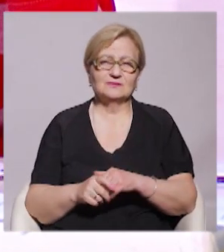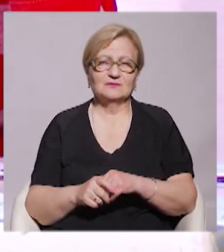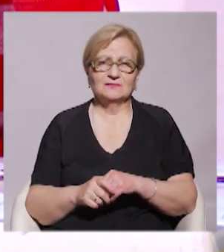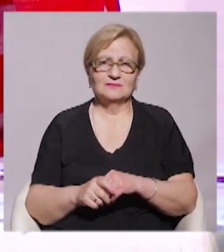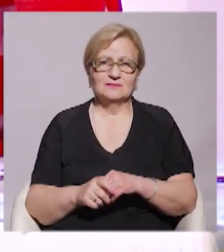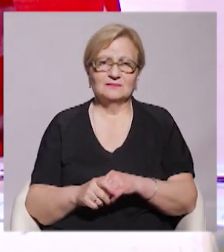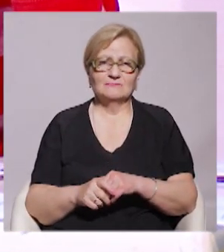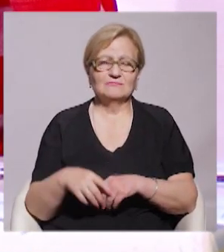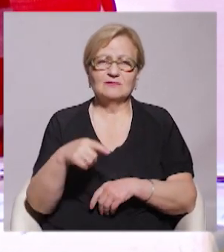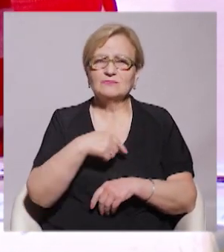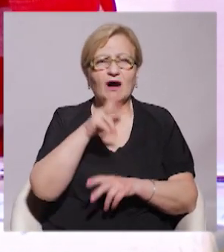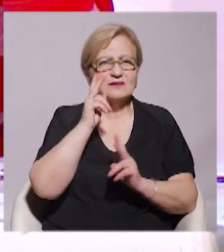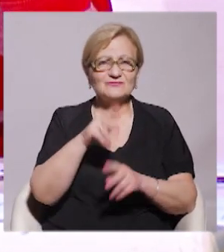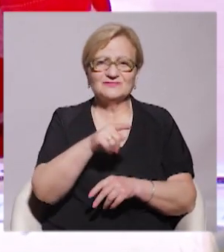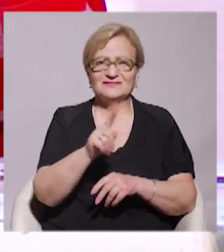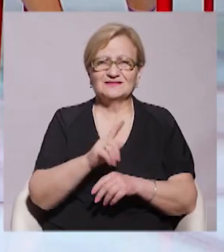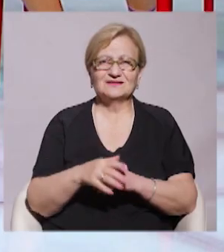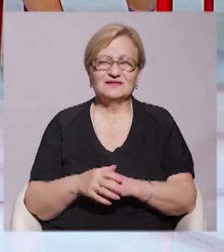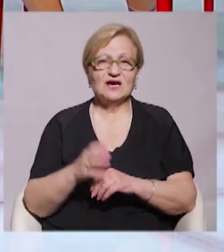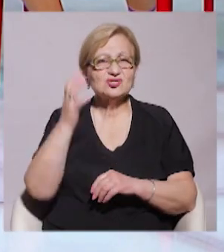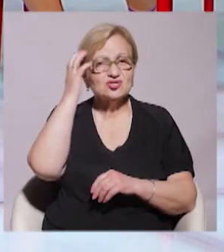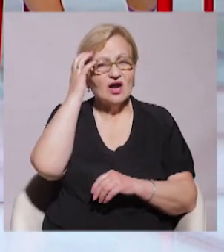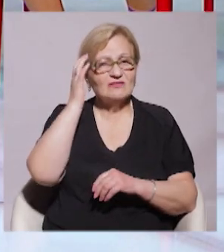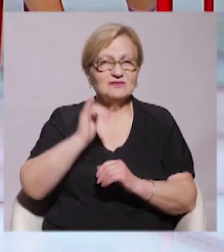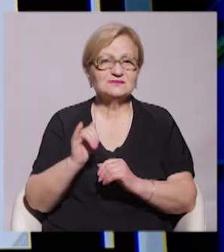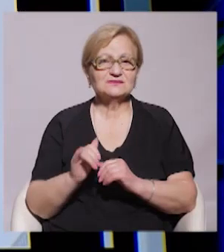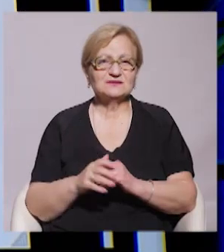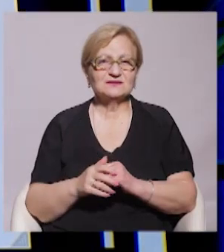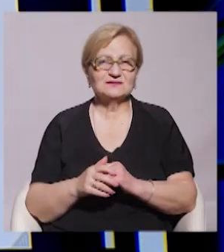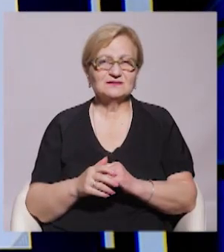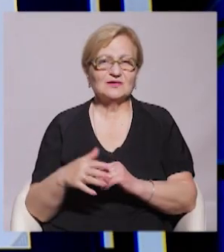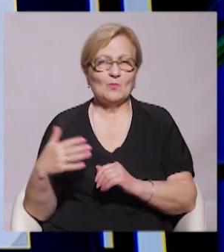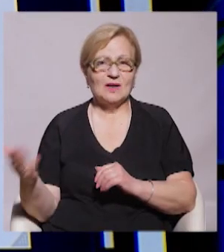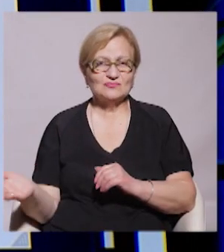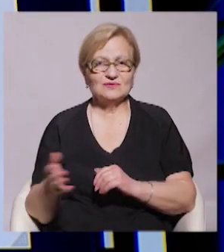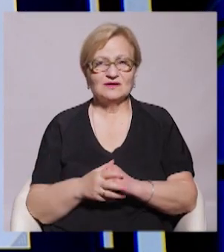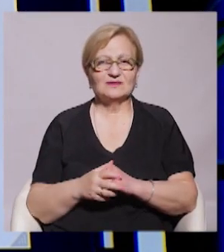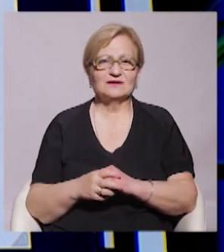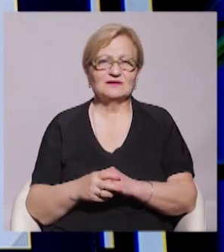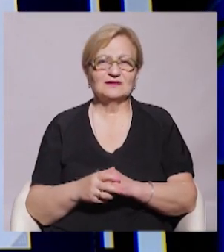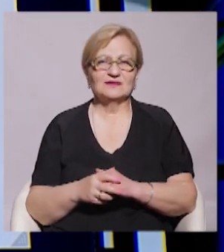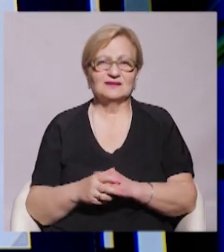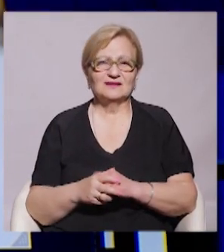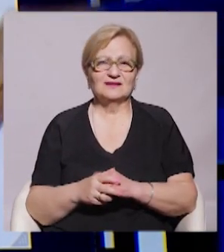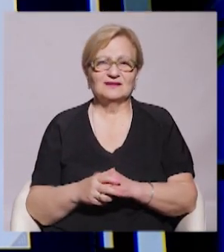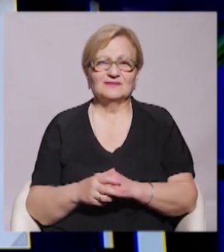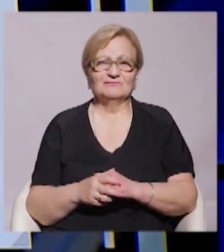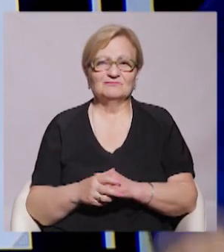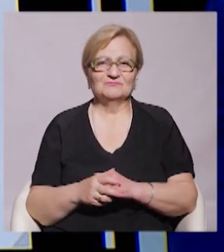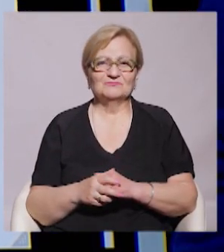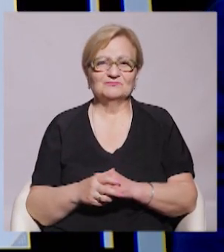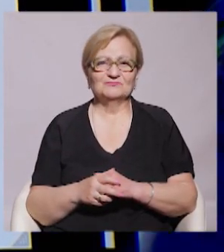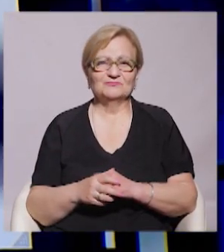ვიცი ანასტასია ეს რა არის საით მარცხნივ თუ მარჯვნივ მითხარი მარჯვნივ მარჯვნივ მარცხნივ მარცხნივ